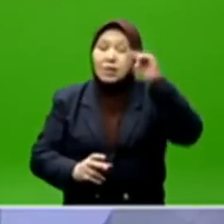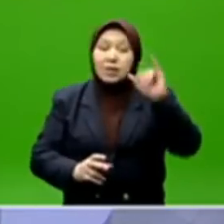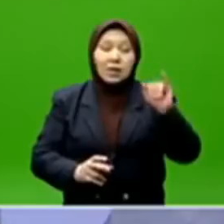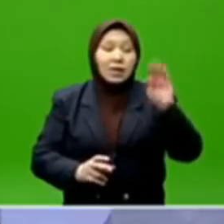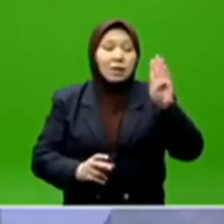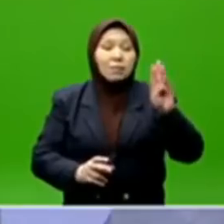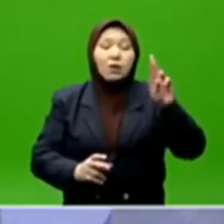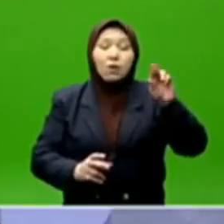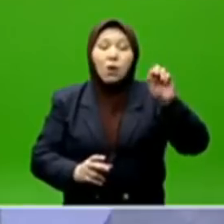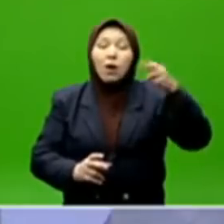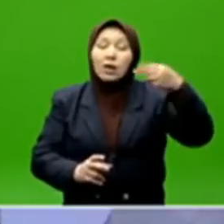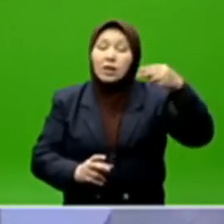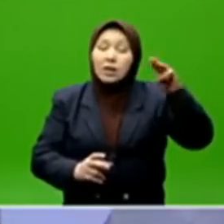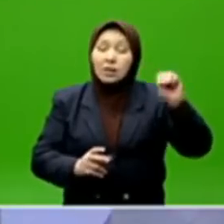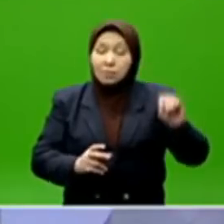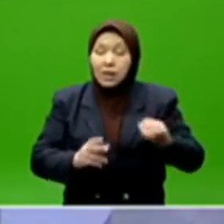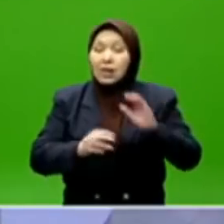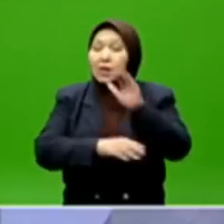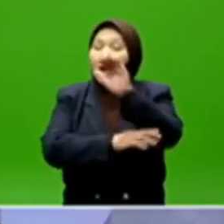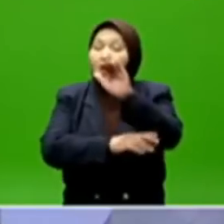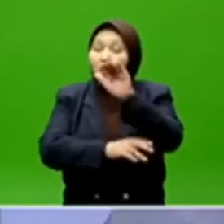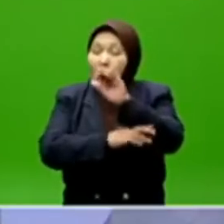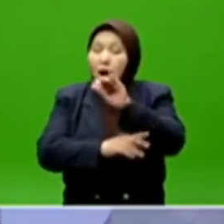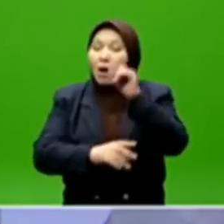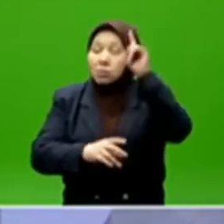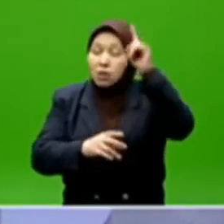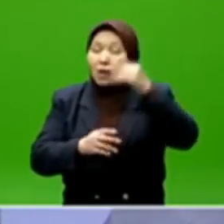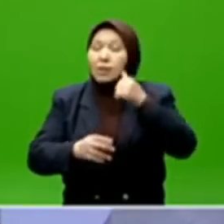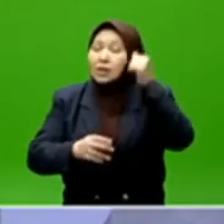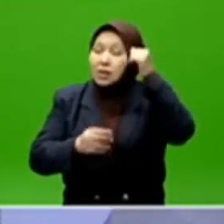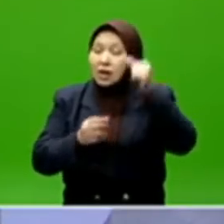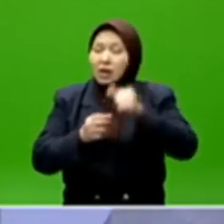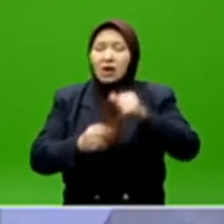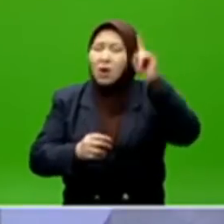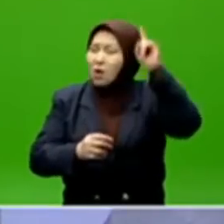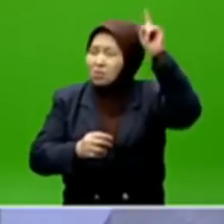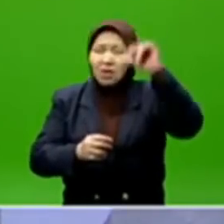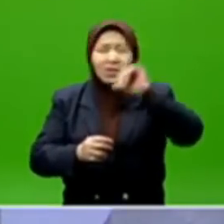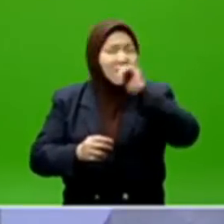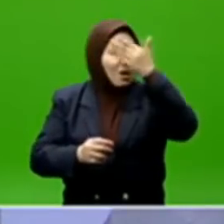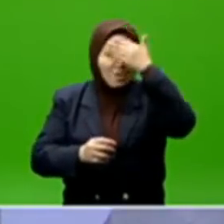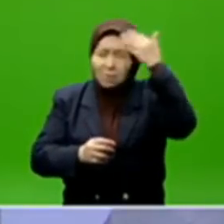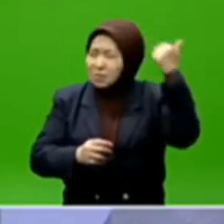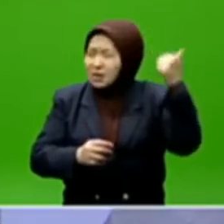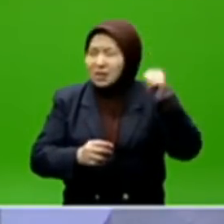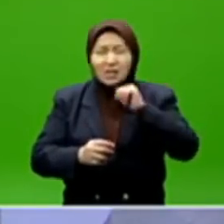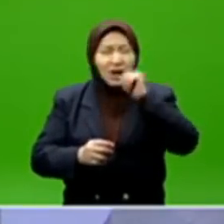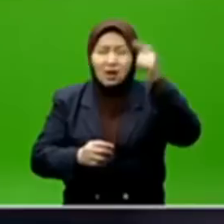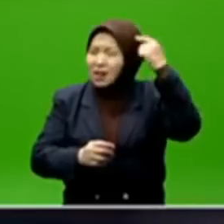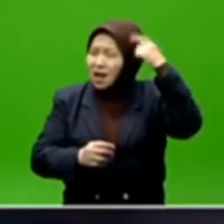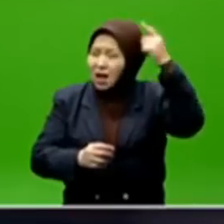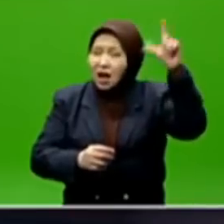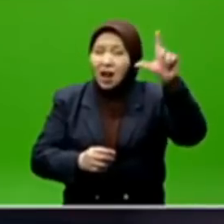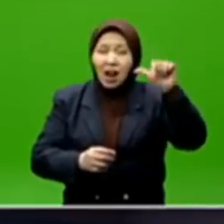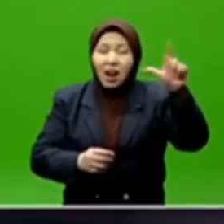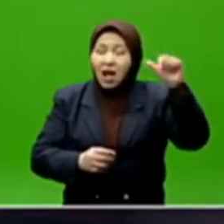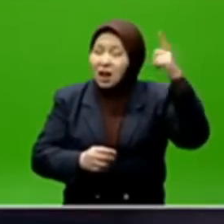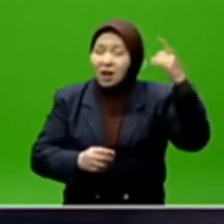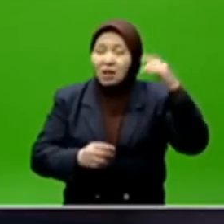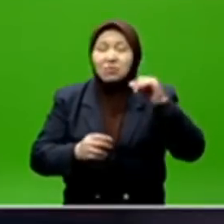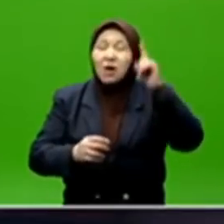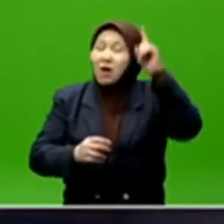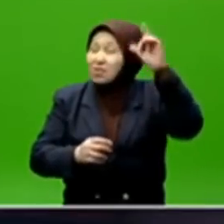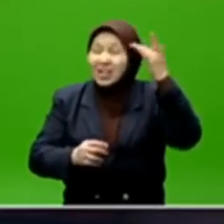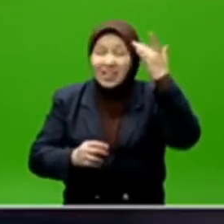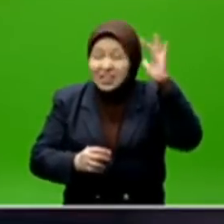berdakwah. Ayat 42, Allah mengingatkan Allah tidak lalai daripada ataupun tidaklah tak tahu